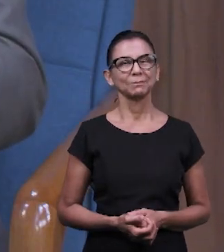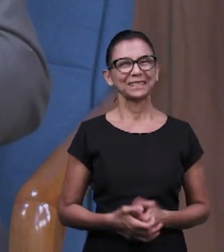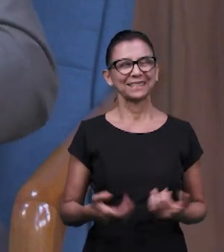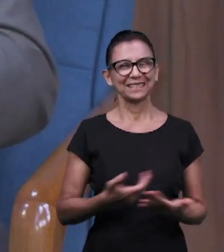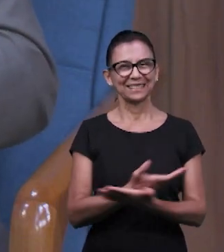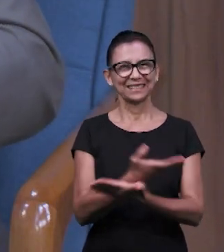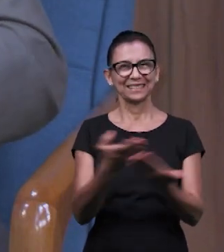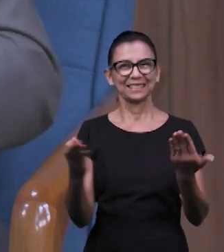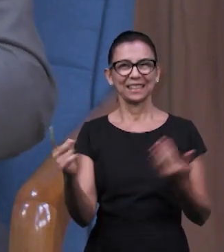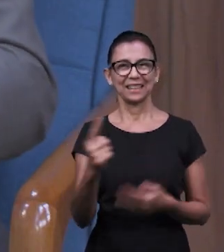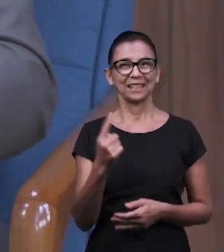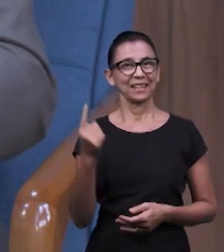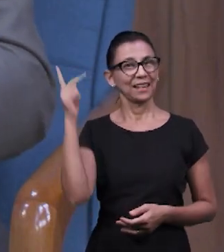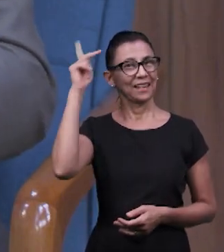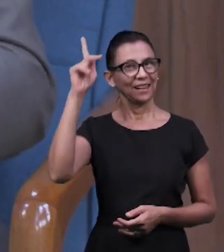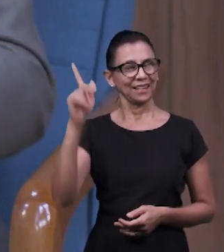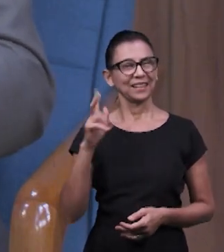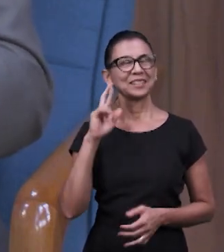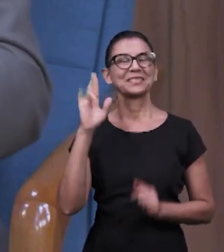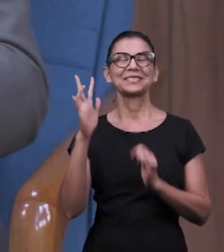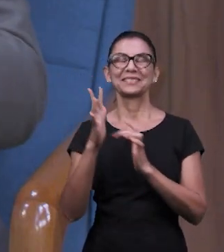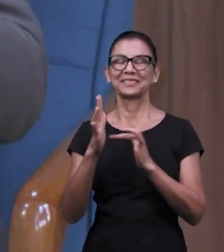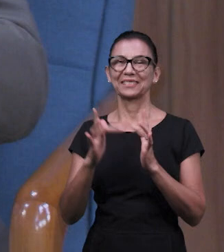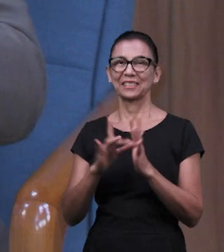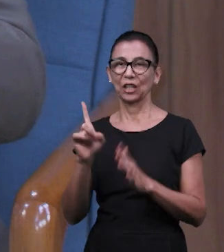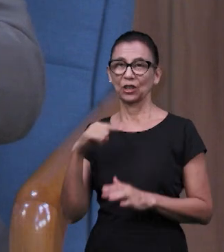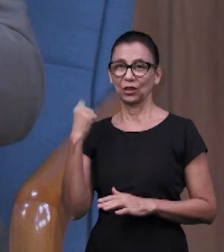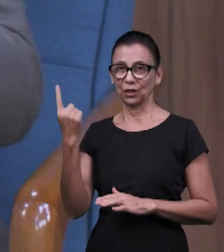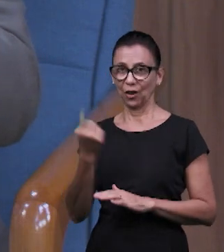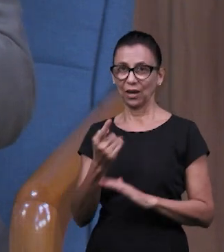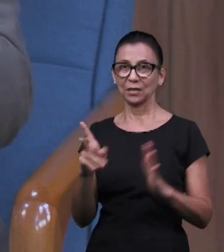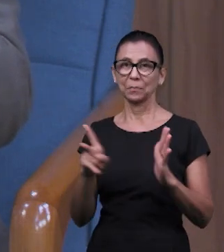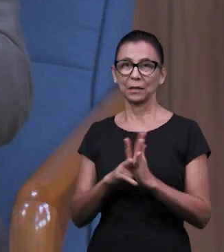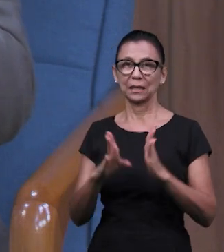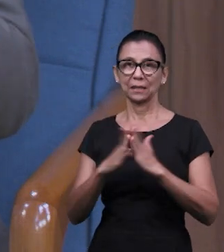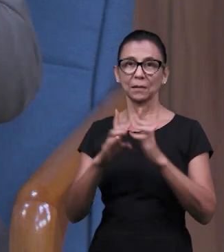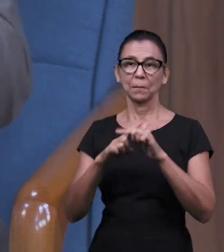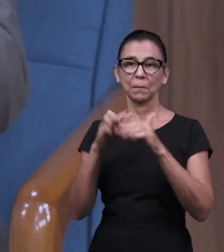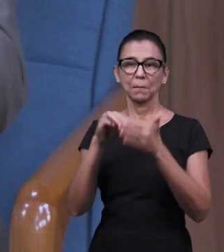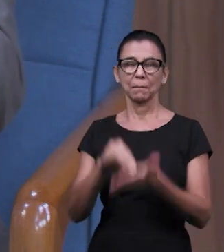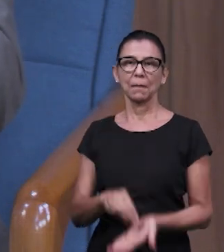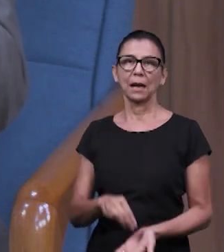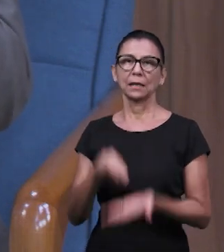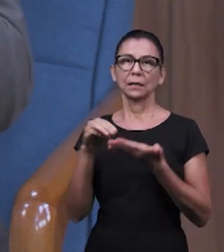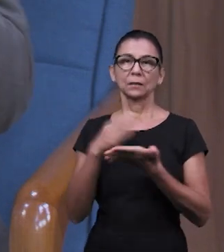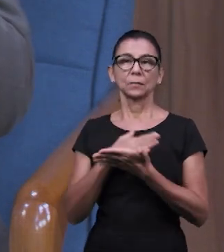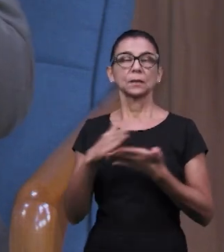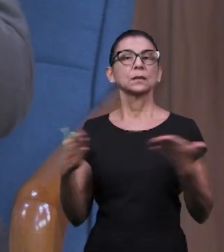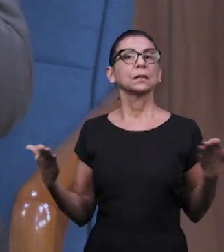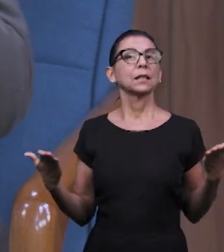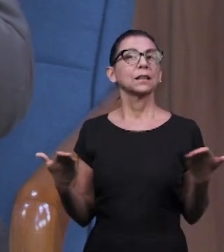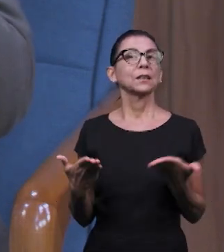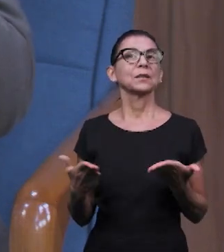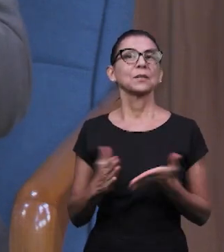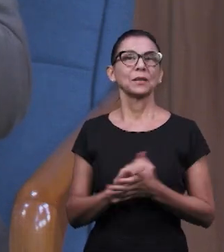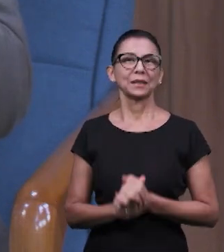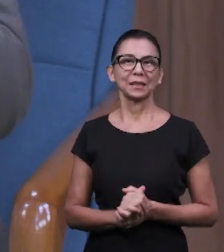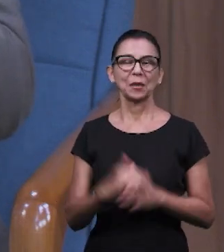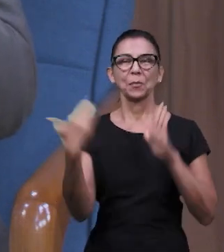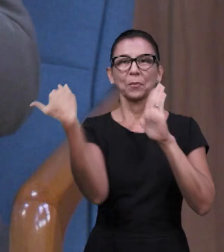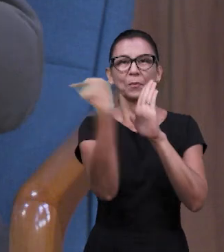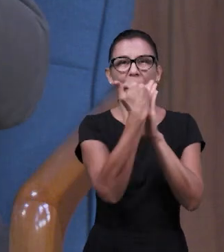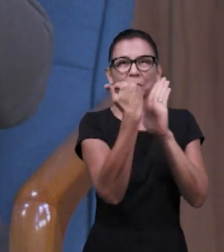Je salue à tous dans la paix du Seigneur Jésus. Nous sommes l'Église chrétienne Maranatha et nous commençons maintenant une édition de plus